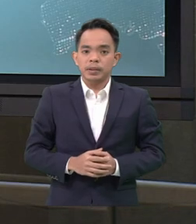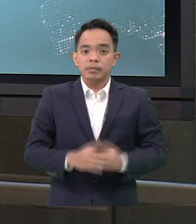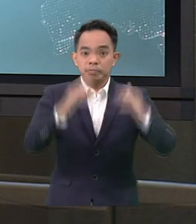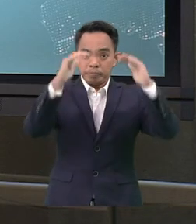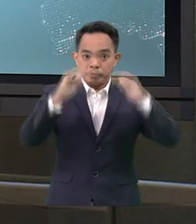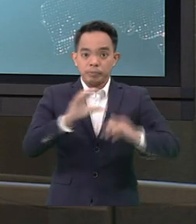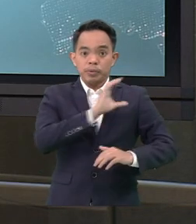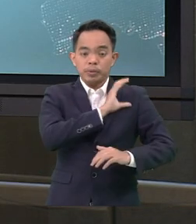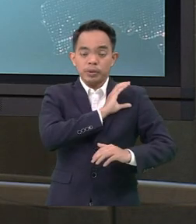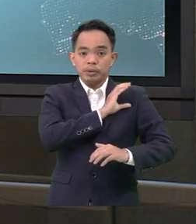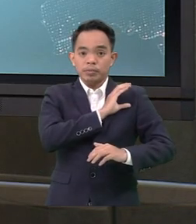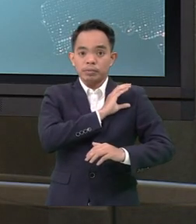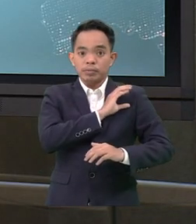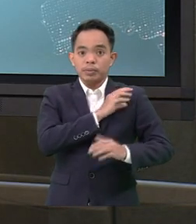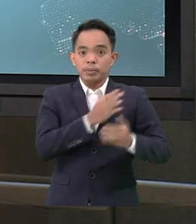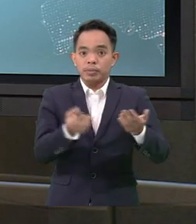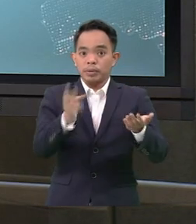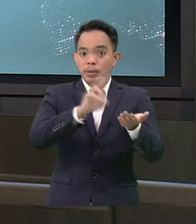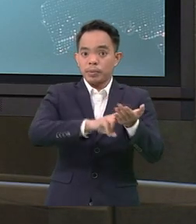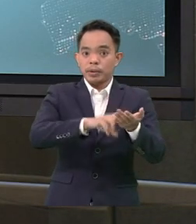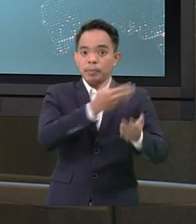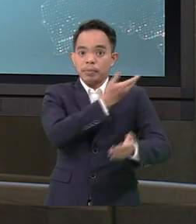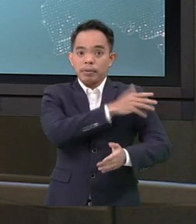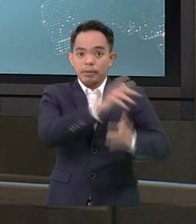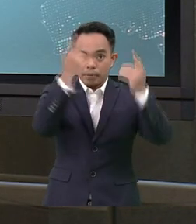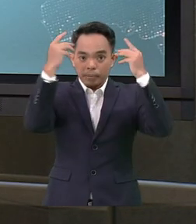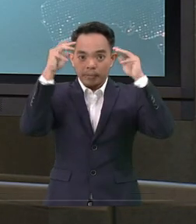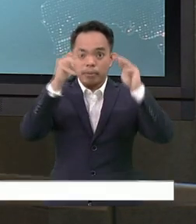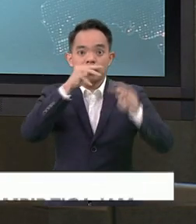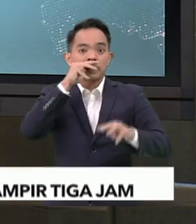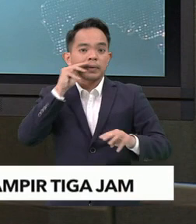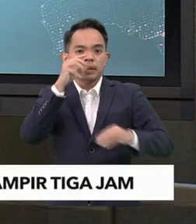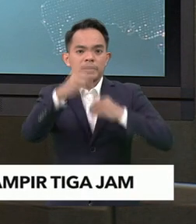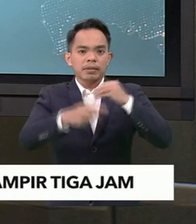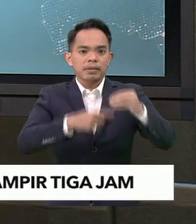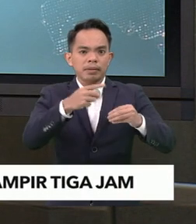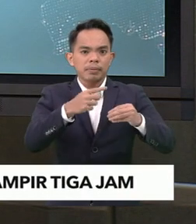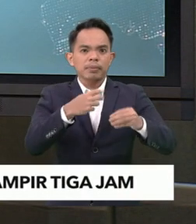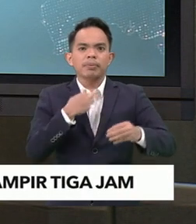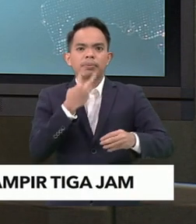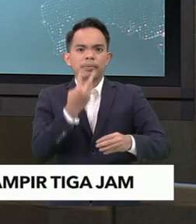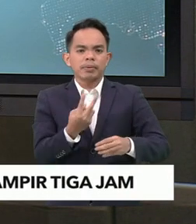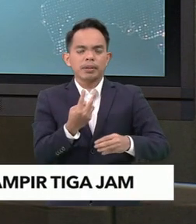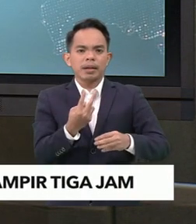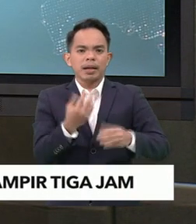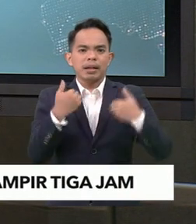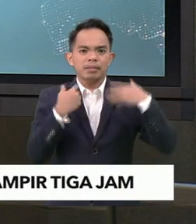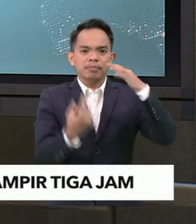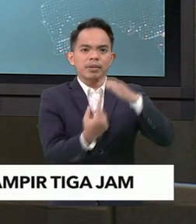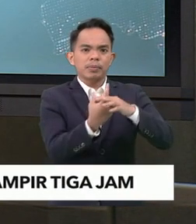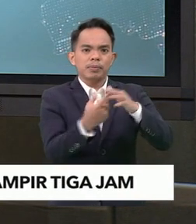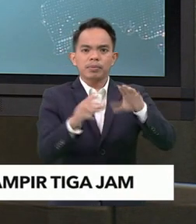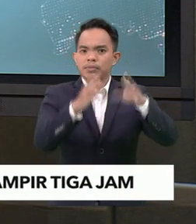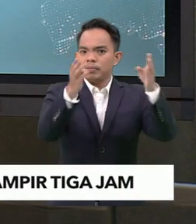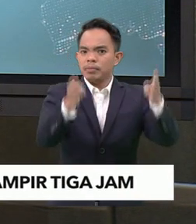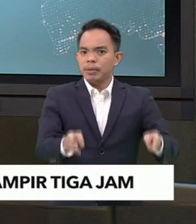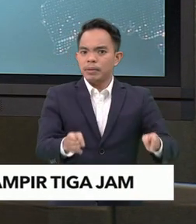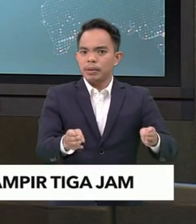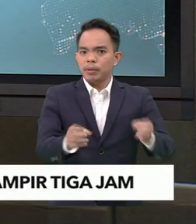mengambil keterangan bekas Perdana Menteri Titan Yasin berhubung kenyataannya yang didakwa berbaur perkauman pada